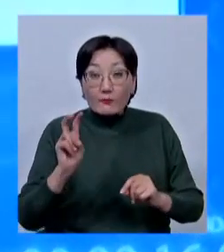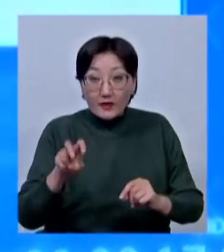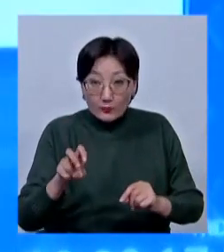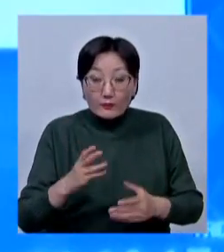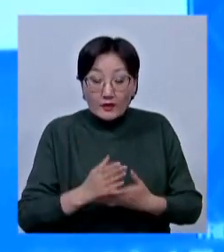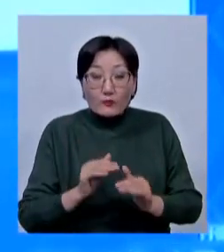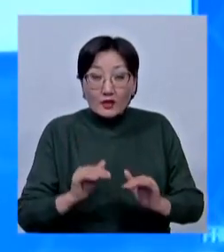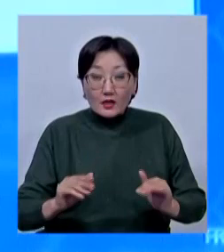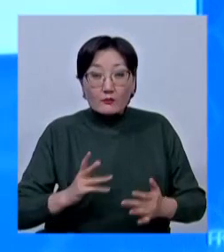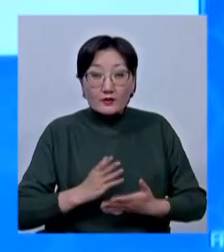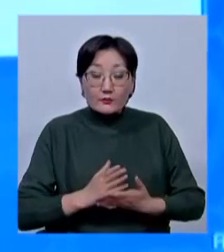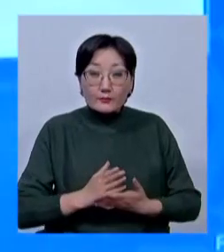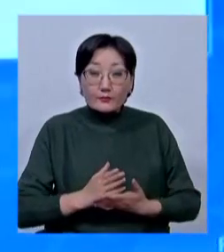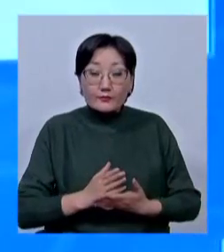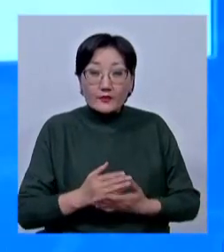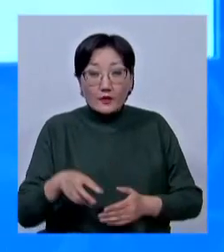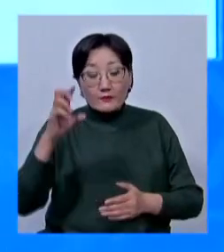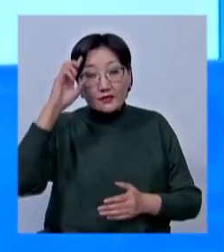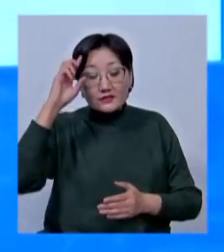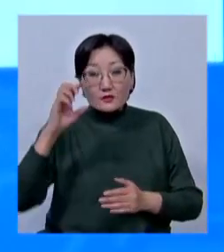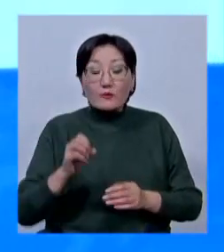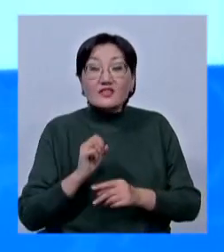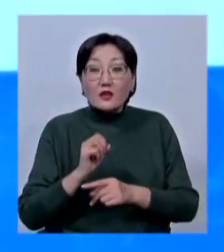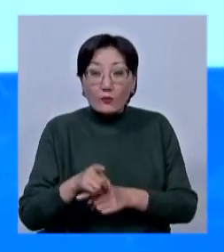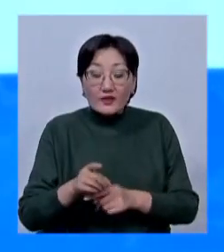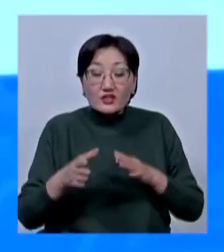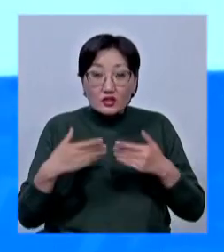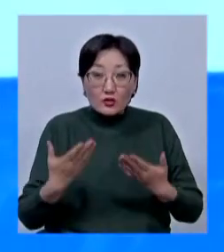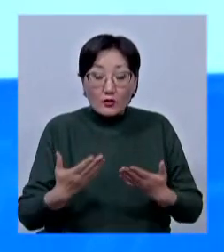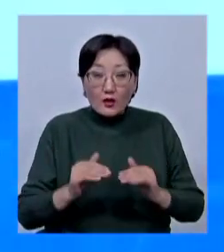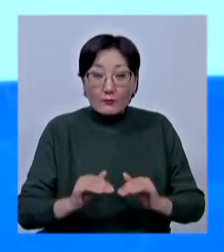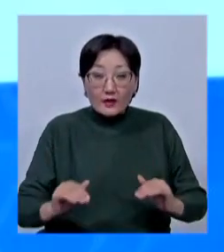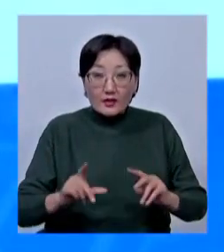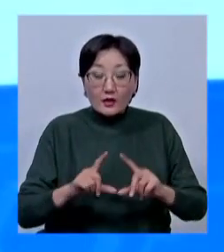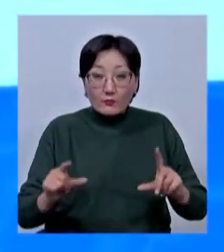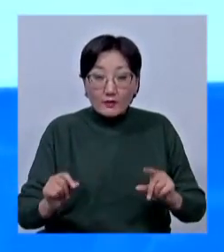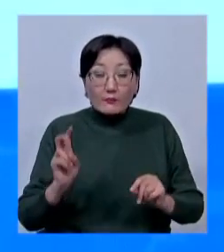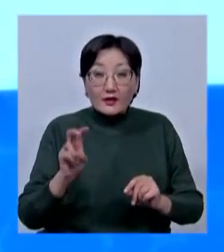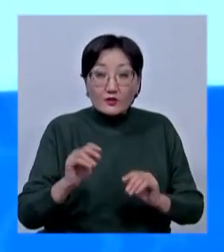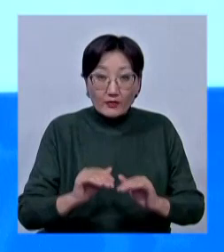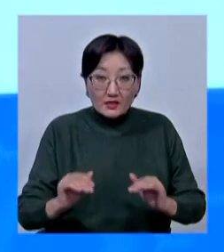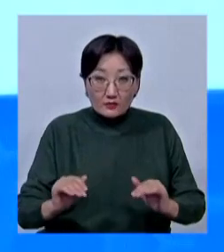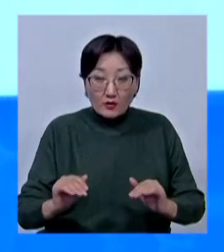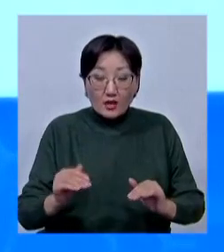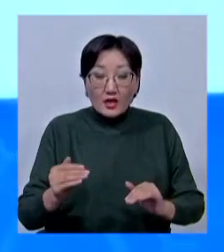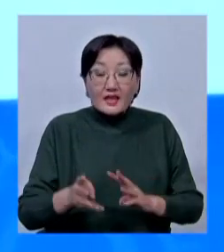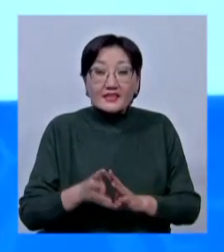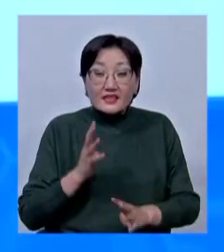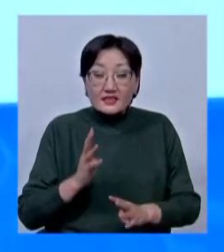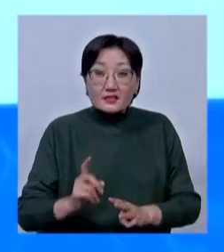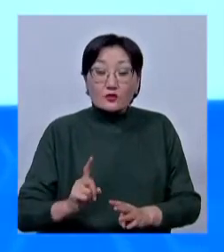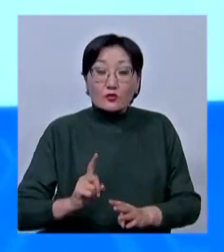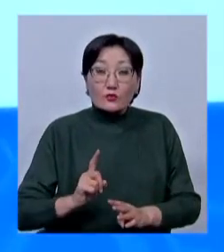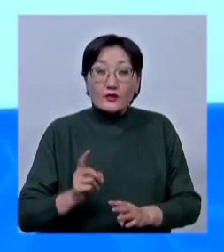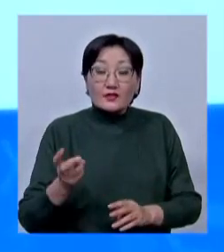олар жаңағы мемлекеттік тапсырыс жоқ балабақшаларға барып жүрген балалар. Олар кезегіміз келгенше